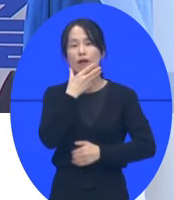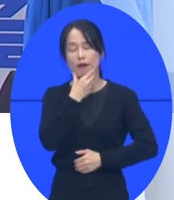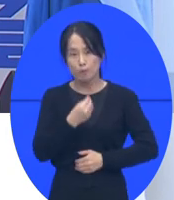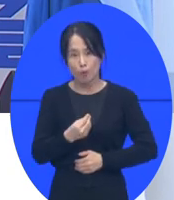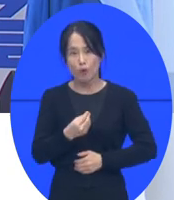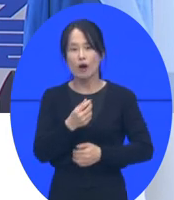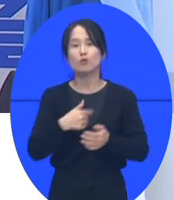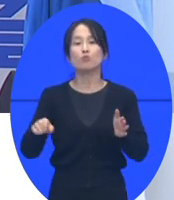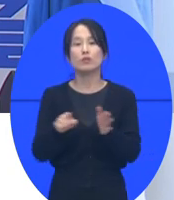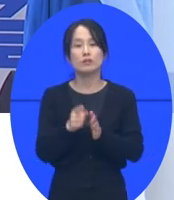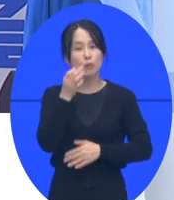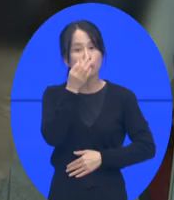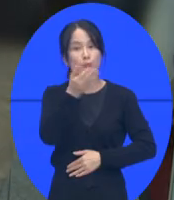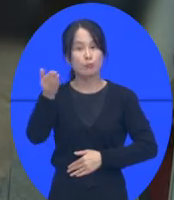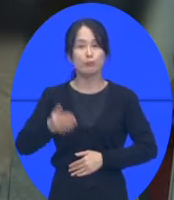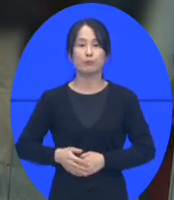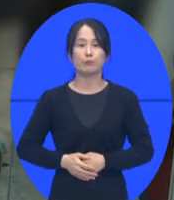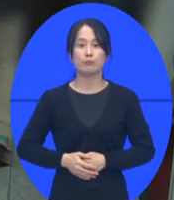기자가 취재했습니다.